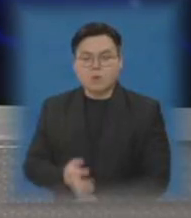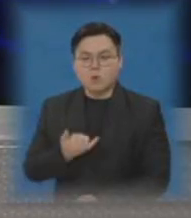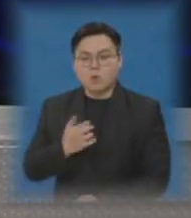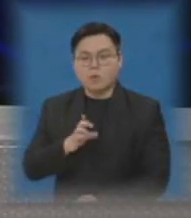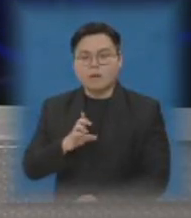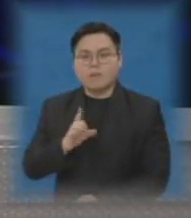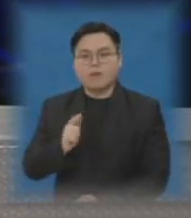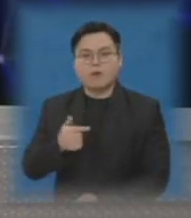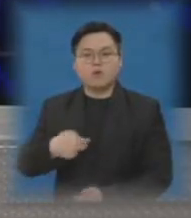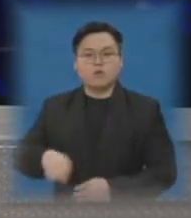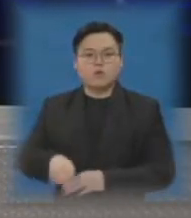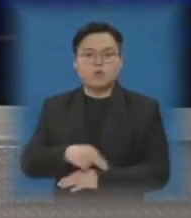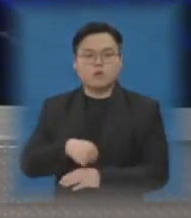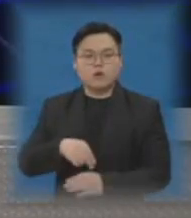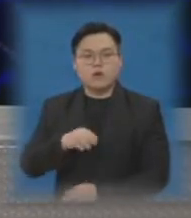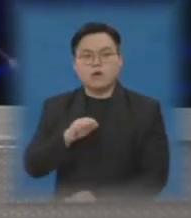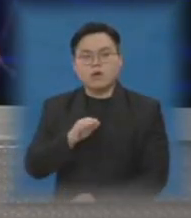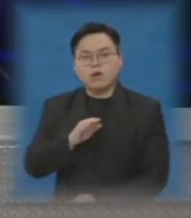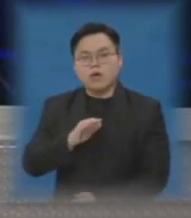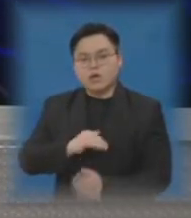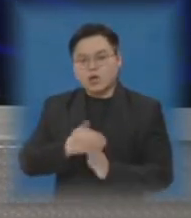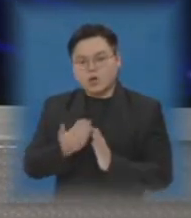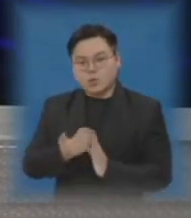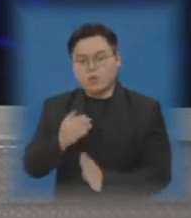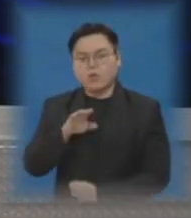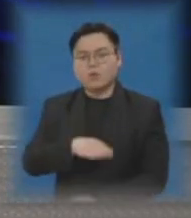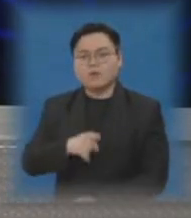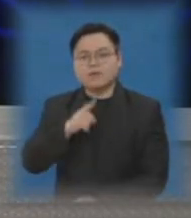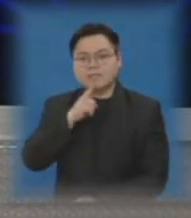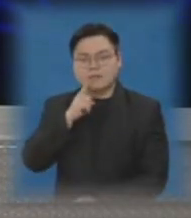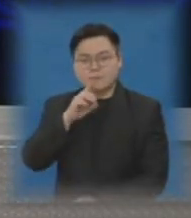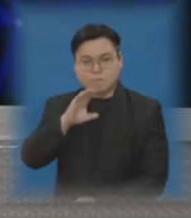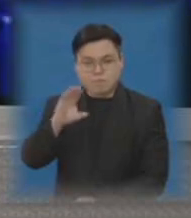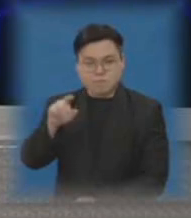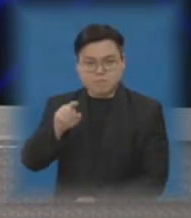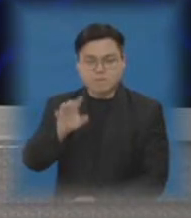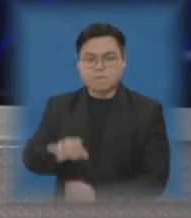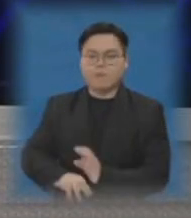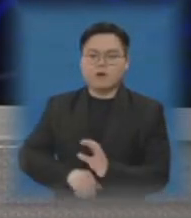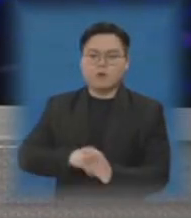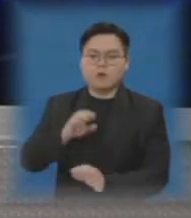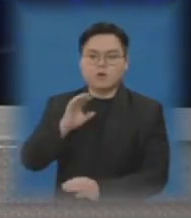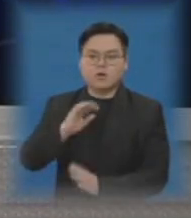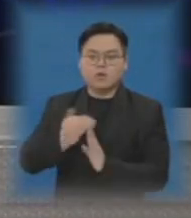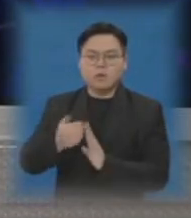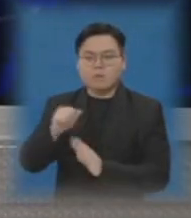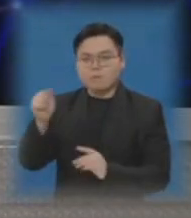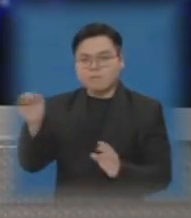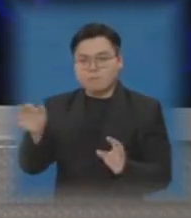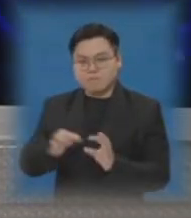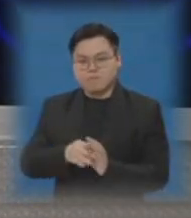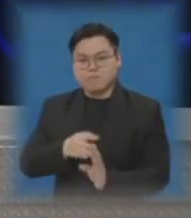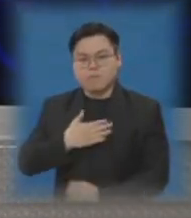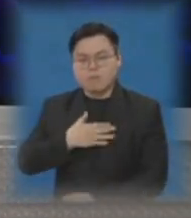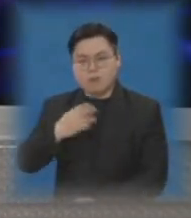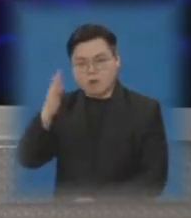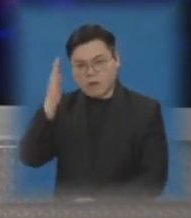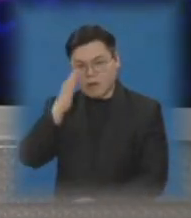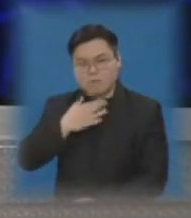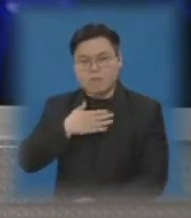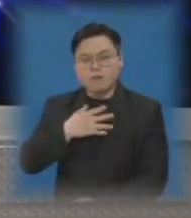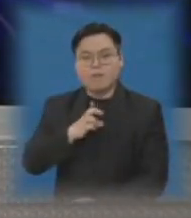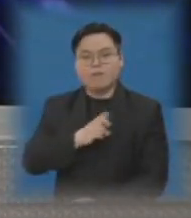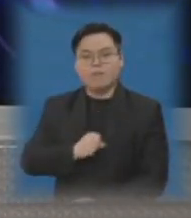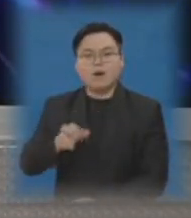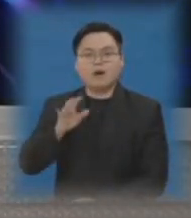Нийслэлийн Баянголт үүргийн гэр бүл хүүхэд залуучуудын хөгжлийн газраас олон улсын гэр бүлийн өдрийг тохиолдуулан миний аав, миний баатар үйл ажиллагааг зохион